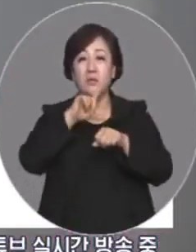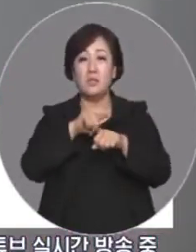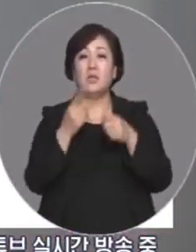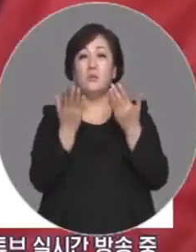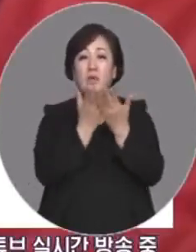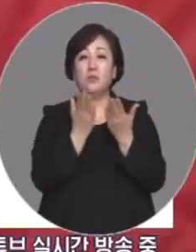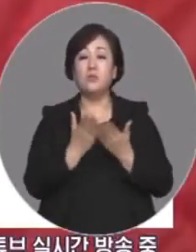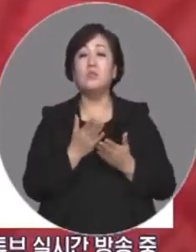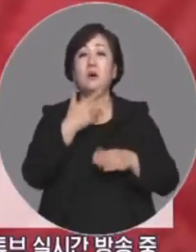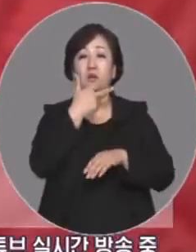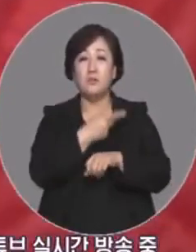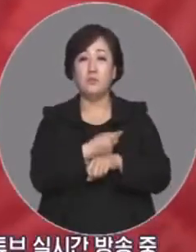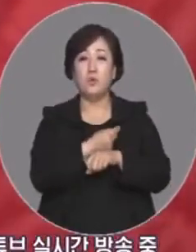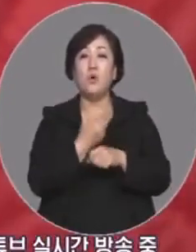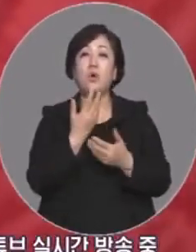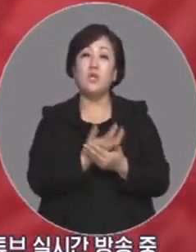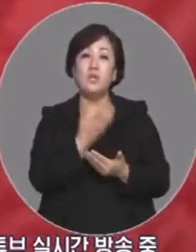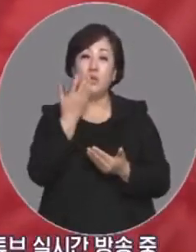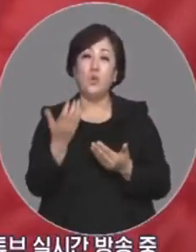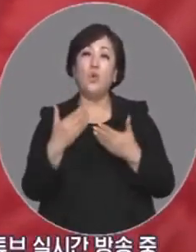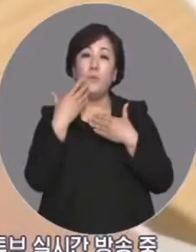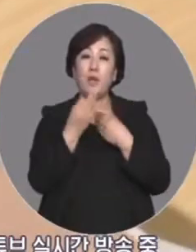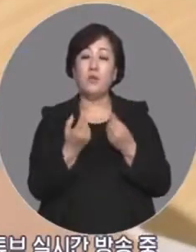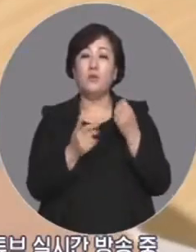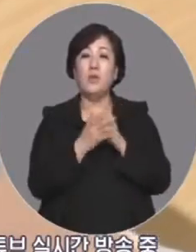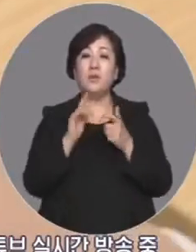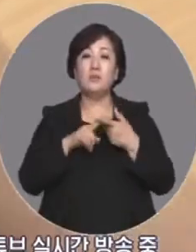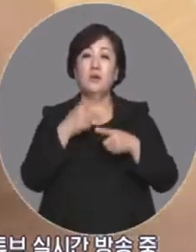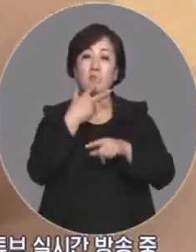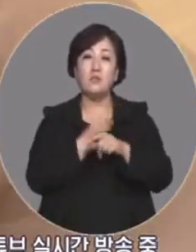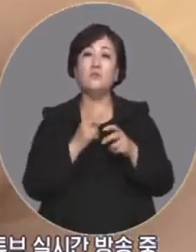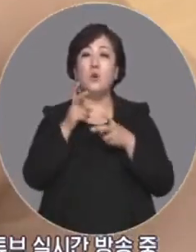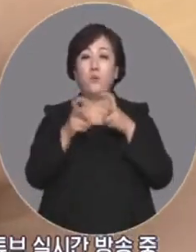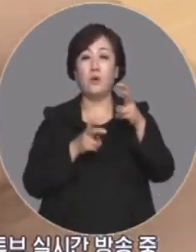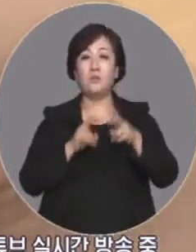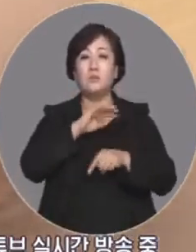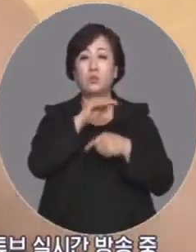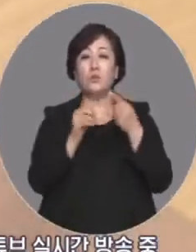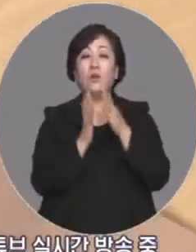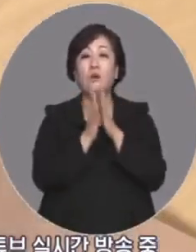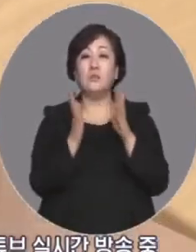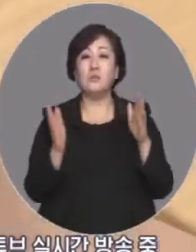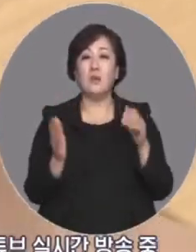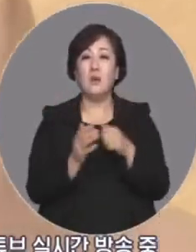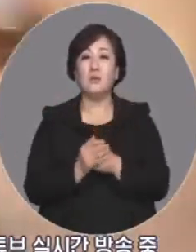접종하면 되고, 울주군은 이동 편의를 위해 백신 접종 셔틀버스도 운영하고 있습니다.